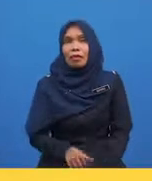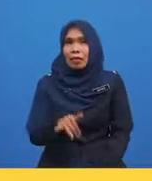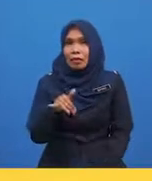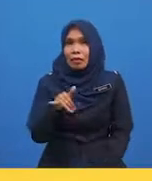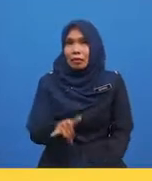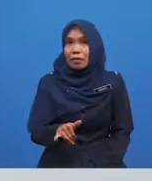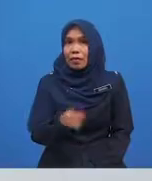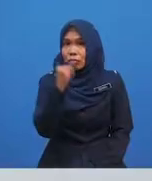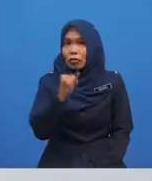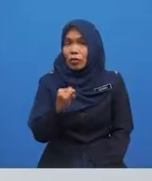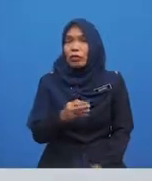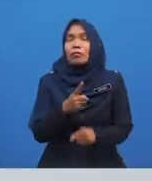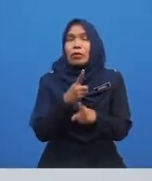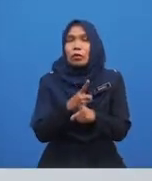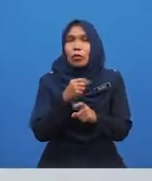tidak sengit.